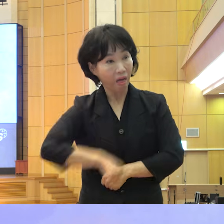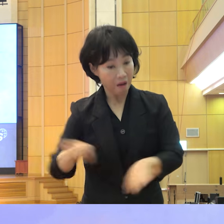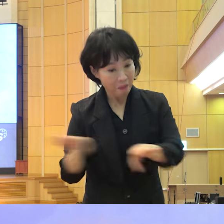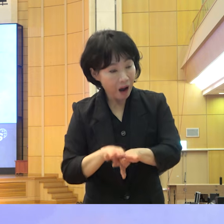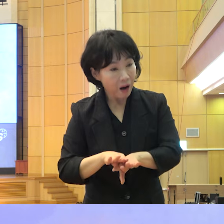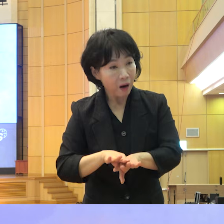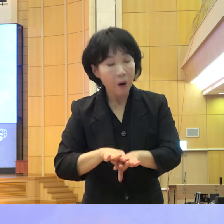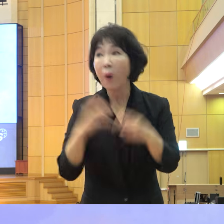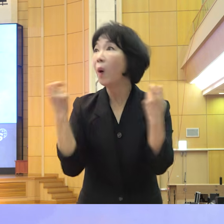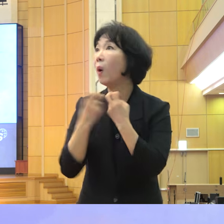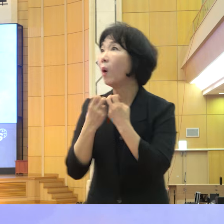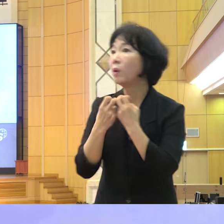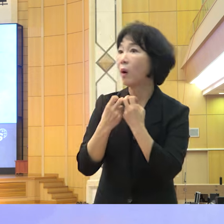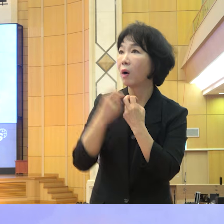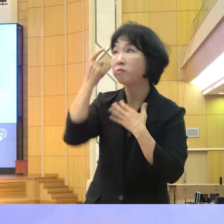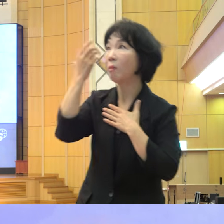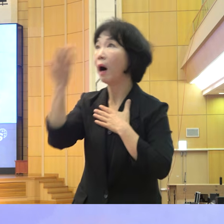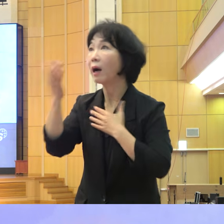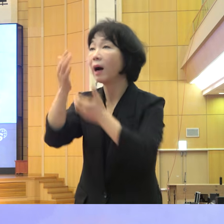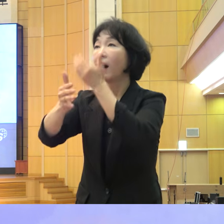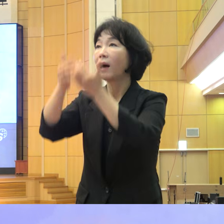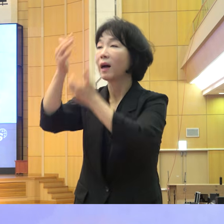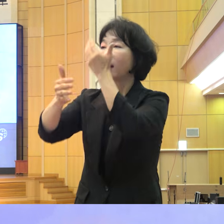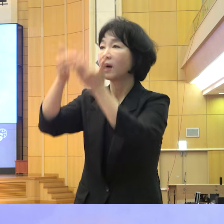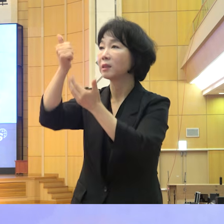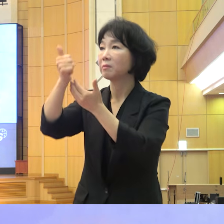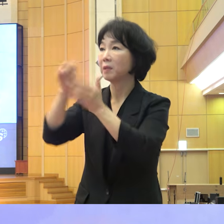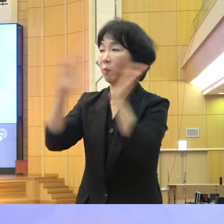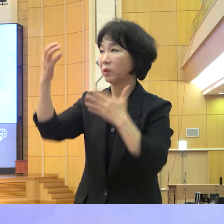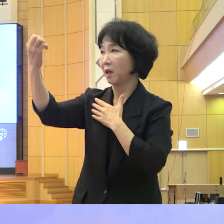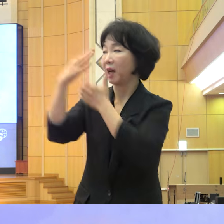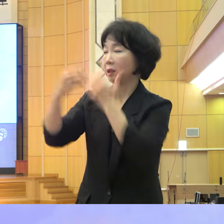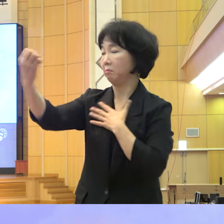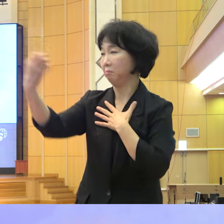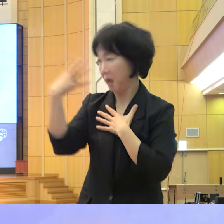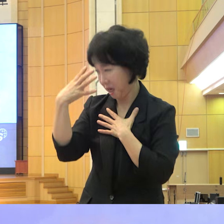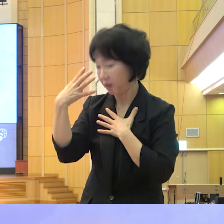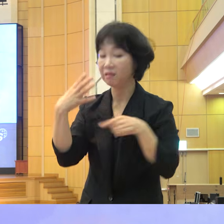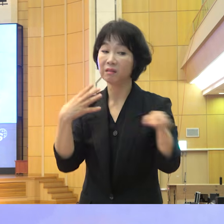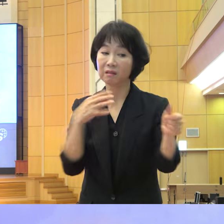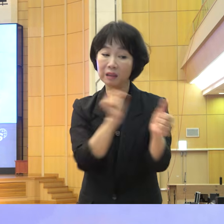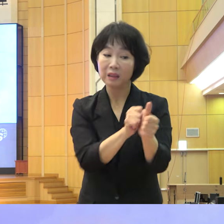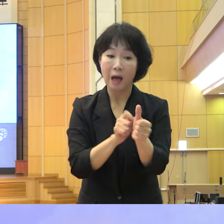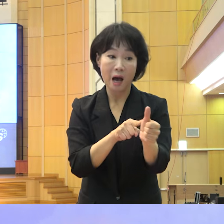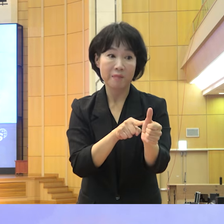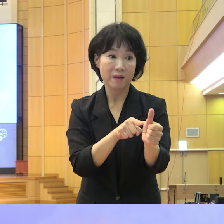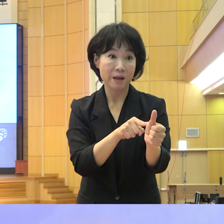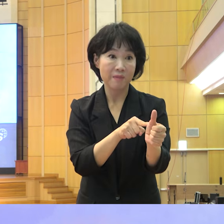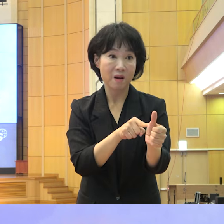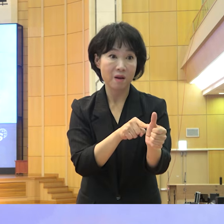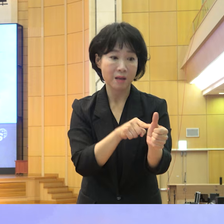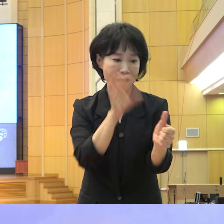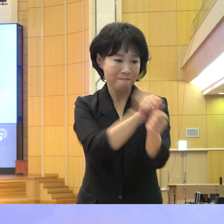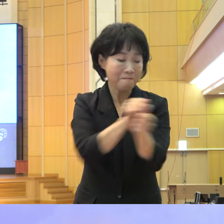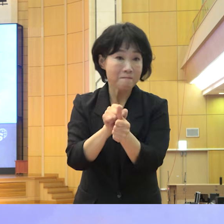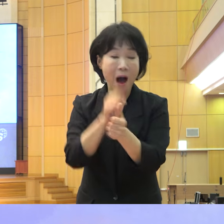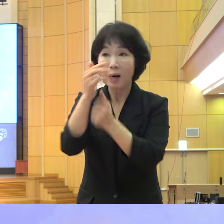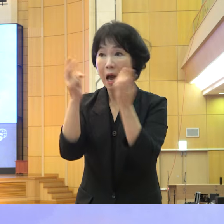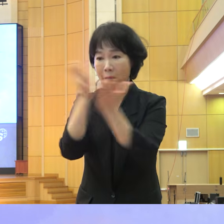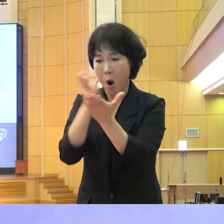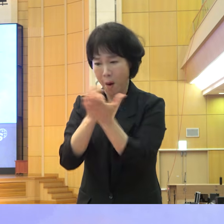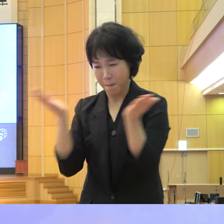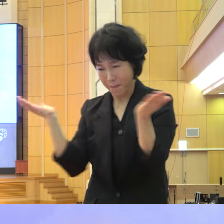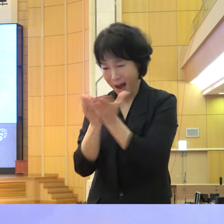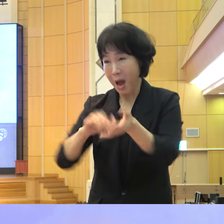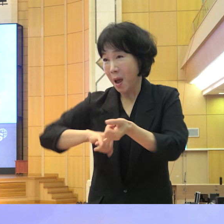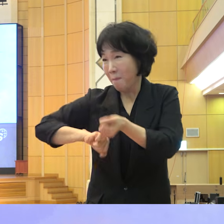해야 되나. 그런데 하나님께서 모세에게 이르시되 그 사람을 반드시 율법의 말씀에